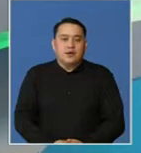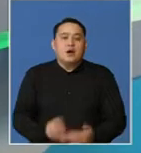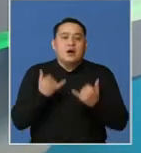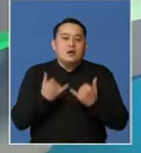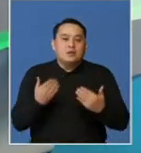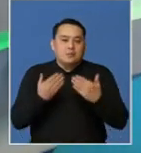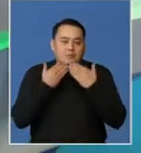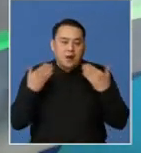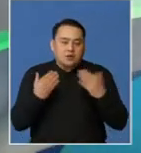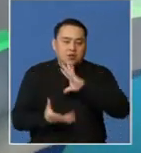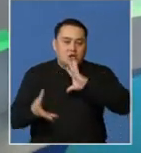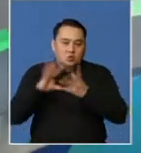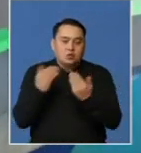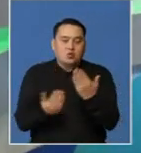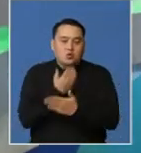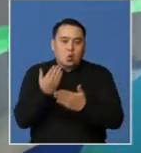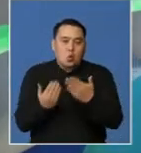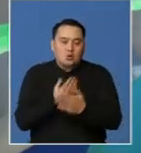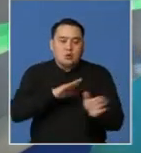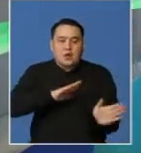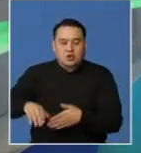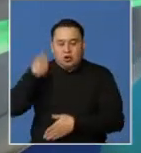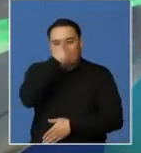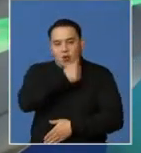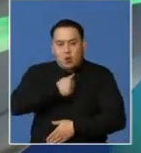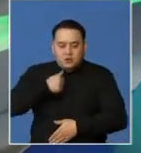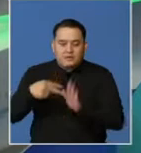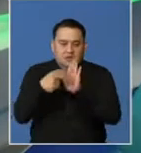Это был последний итоговый выпуск новостей за уходящий